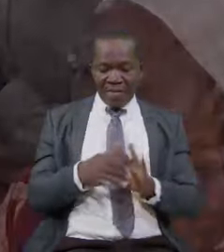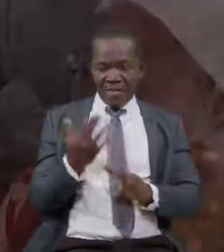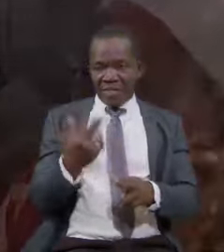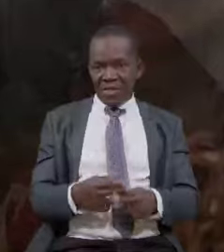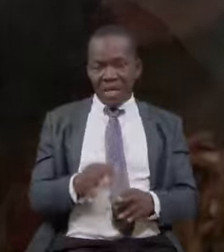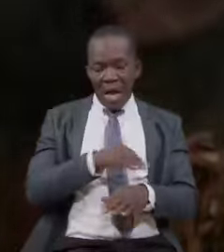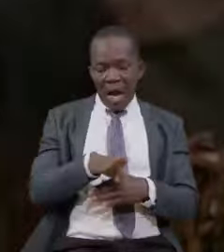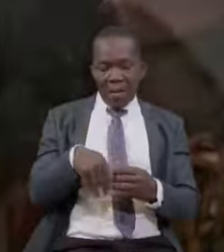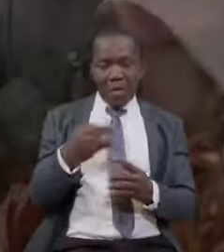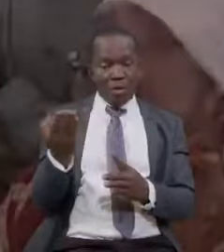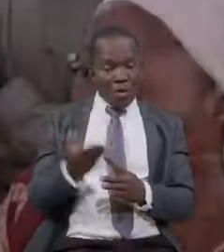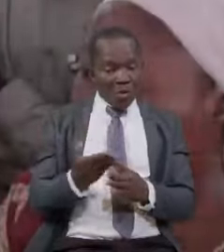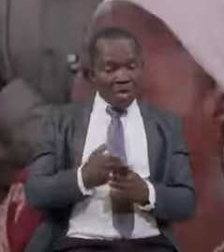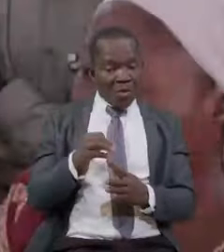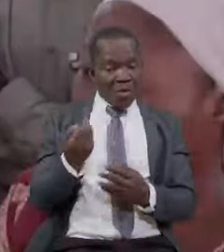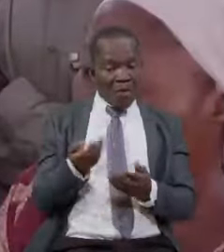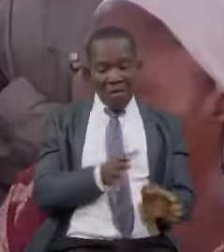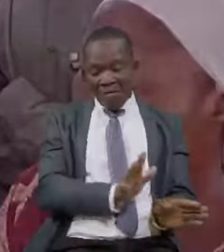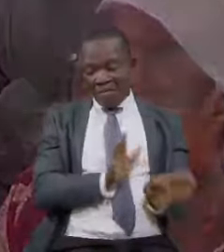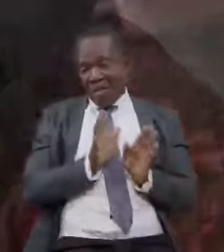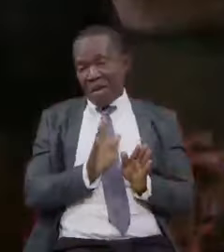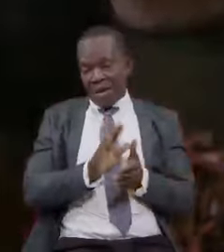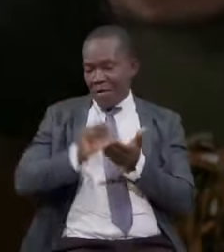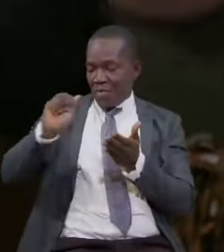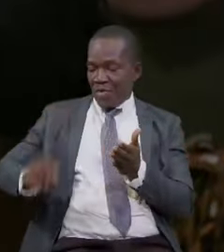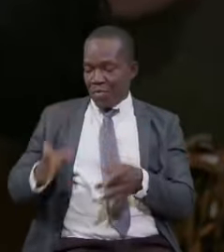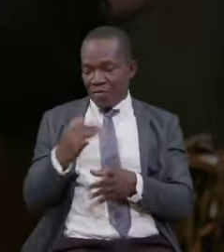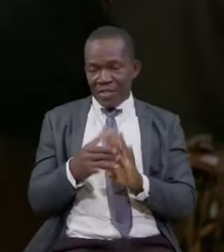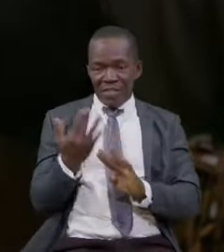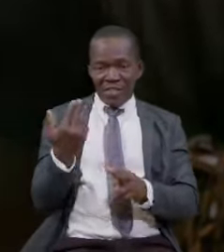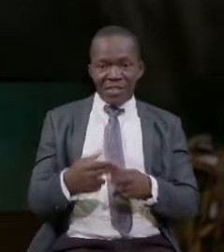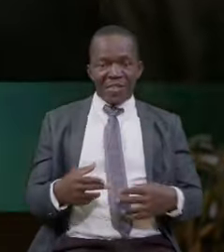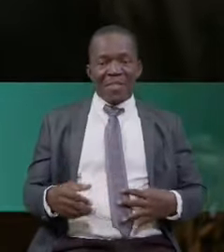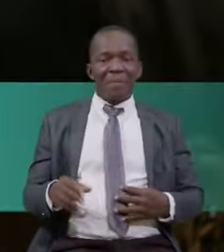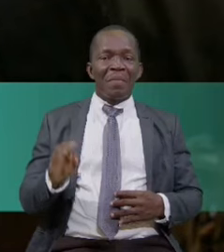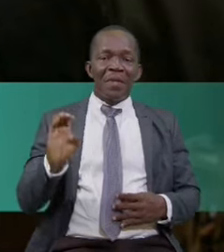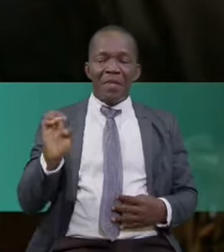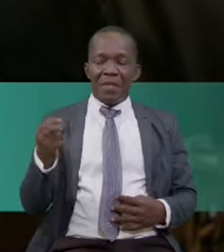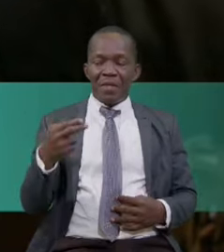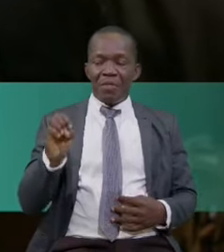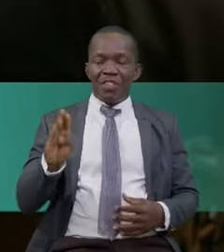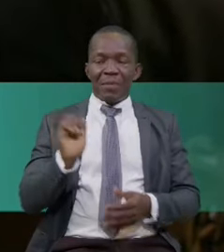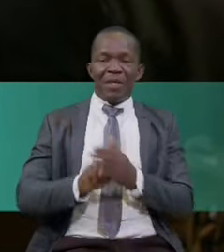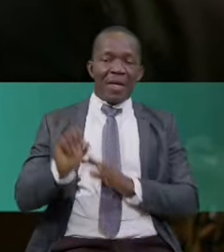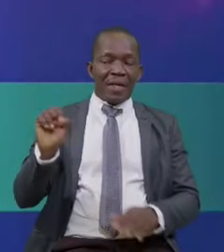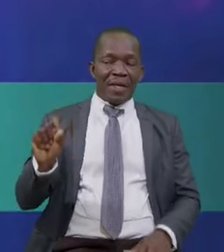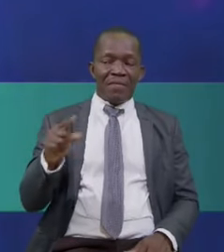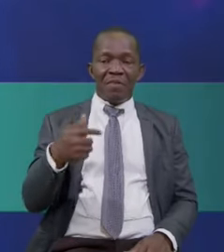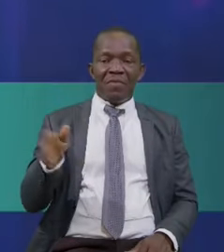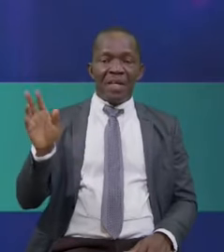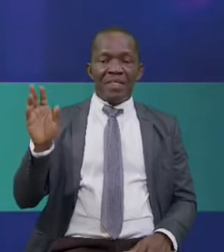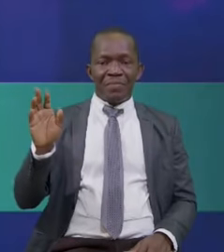de Jésus Hébreux 11 29 il dit c'est pas la foi qu'il traversèrent la mer